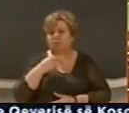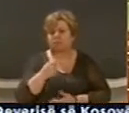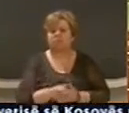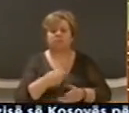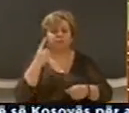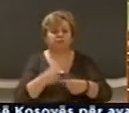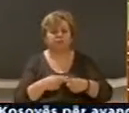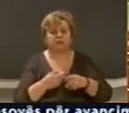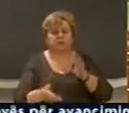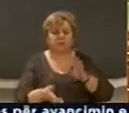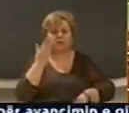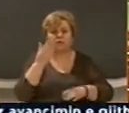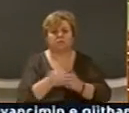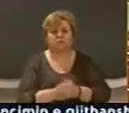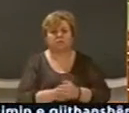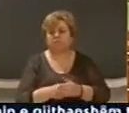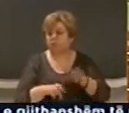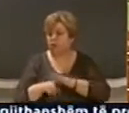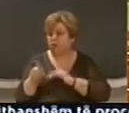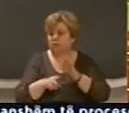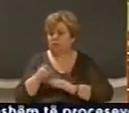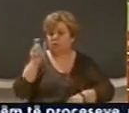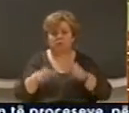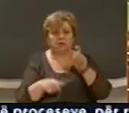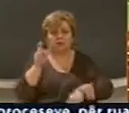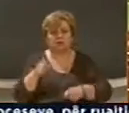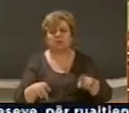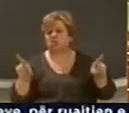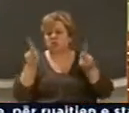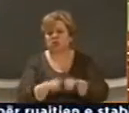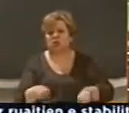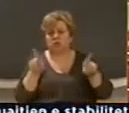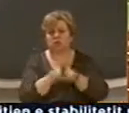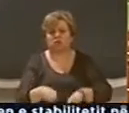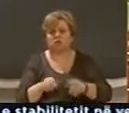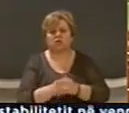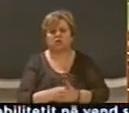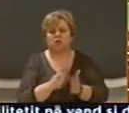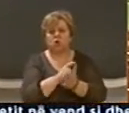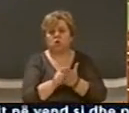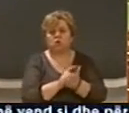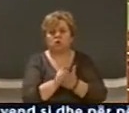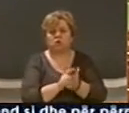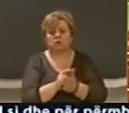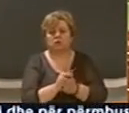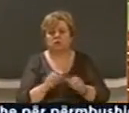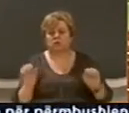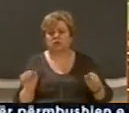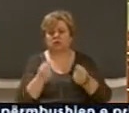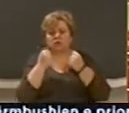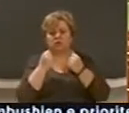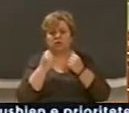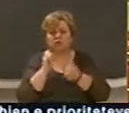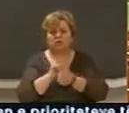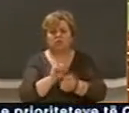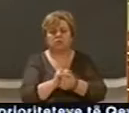për ikjen, për emigrimin e popullit ton në gjajshëm me egzodët gjatë periudhave më të trishtueshme të